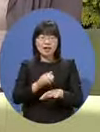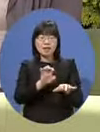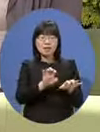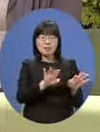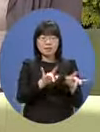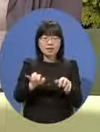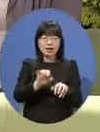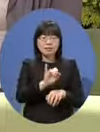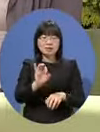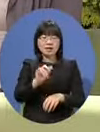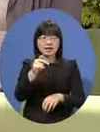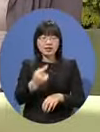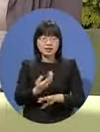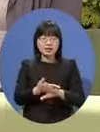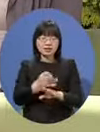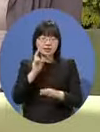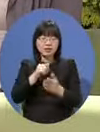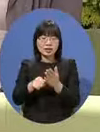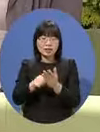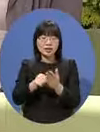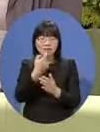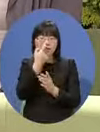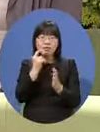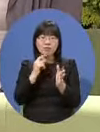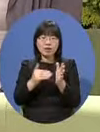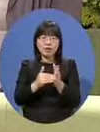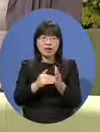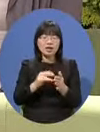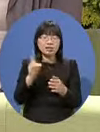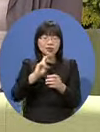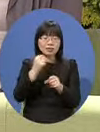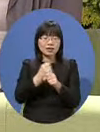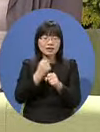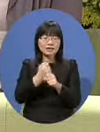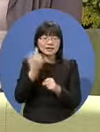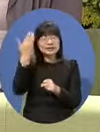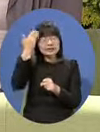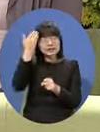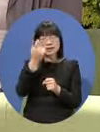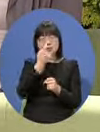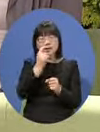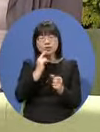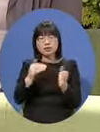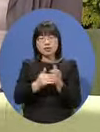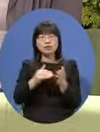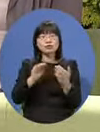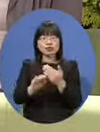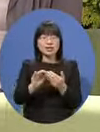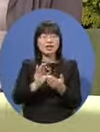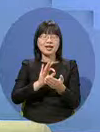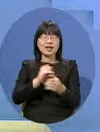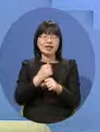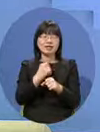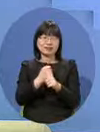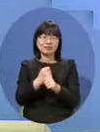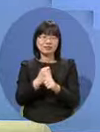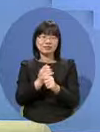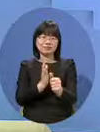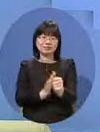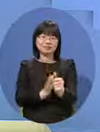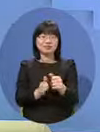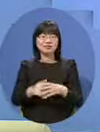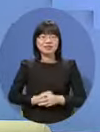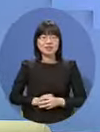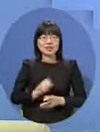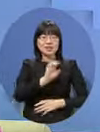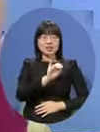피아노나 다른 악기를 접하고 또 작곡 이론을 배운 후에 그 아이가 그럼 네, 작곡은 네. 피아노 플러스